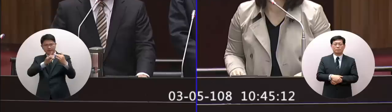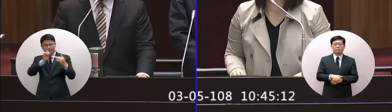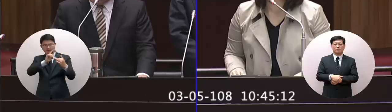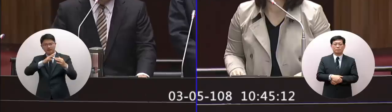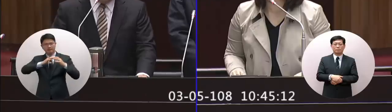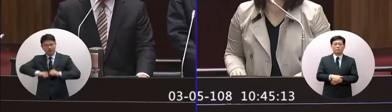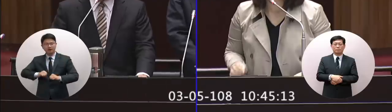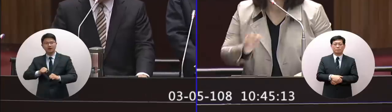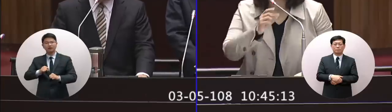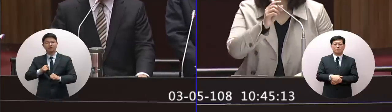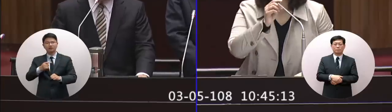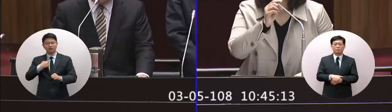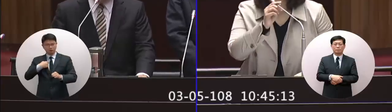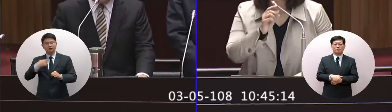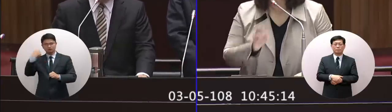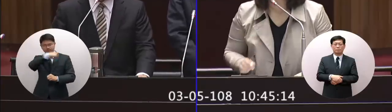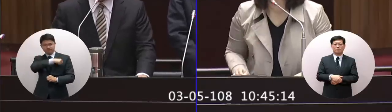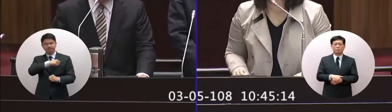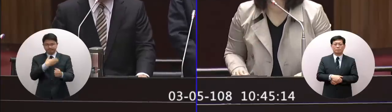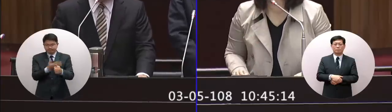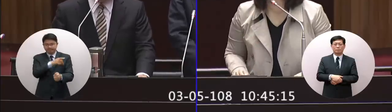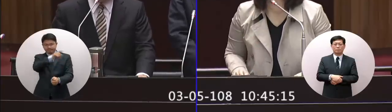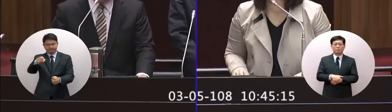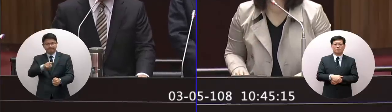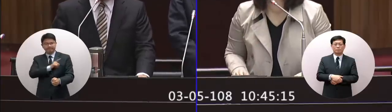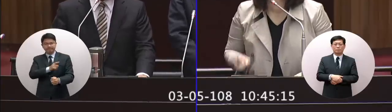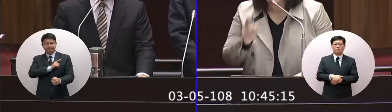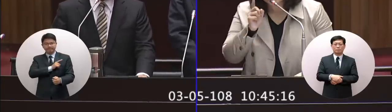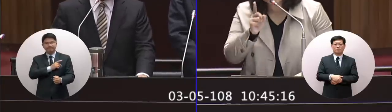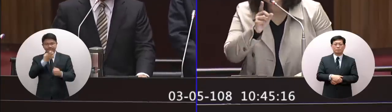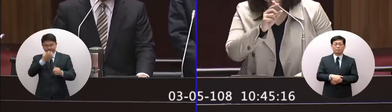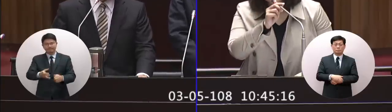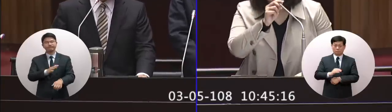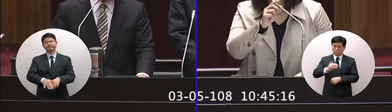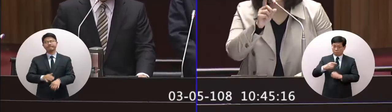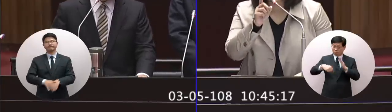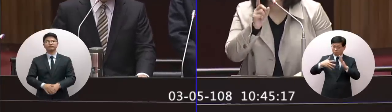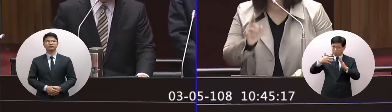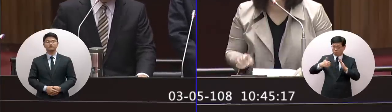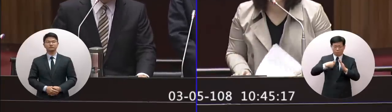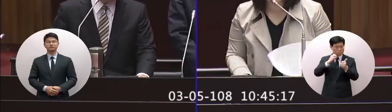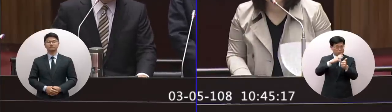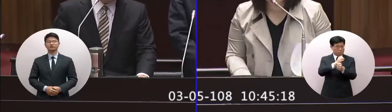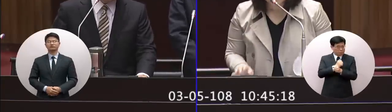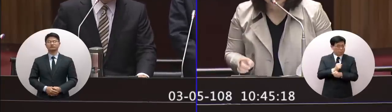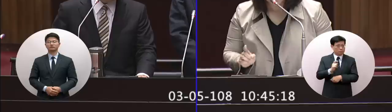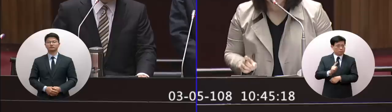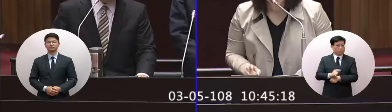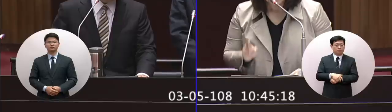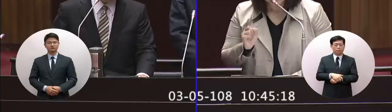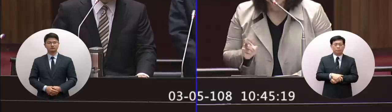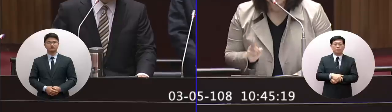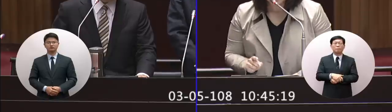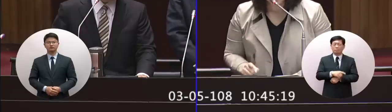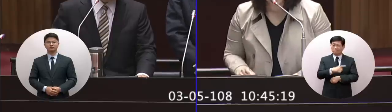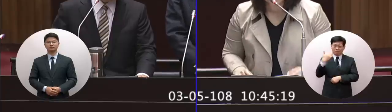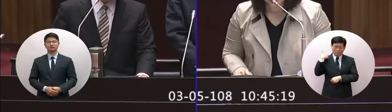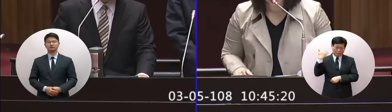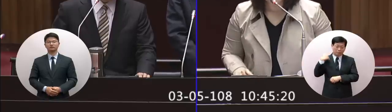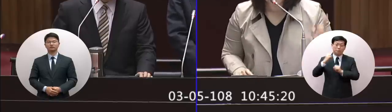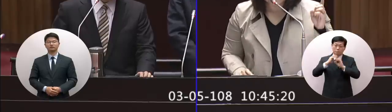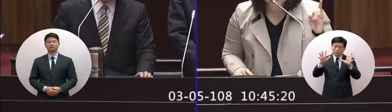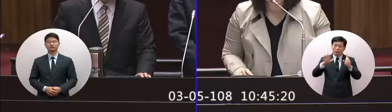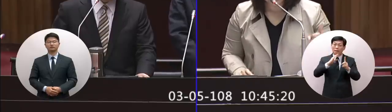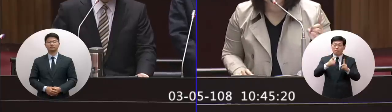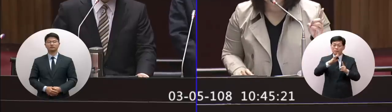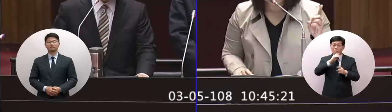台湾，台湾一定要让他付出代价。 但是院长，我想提醒你的一点哦，当然你曾经说过